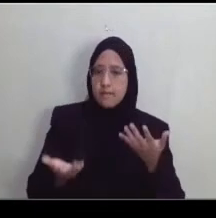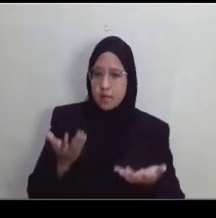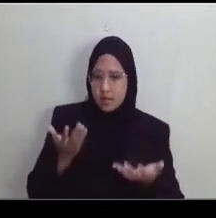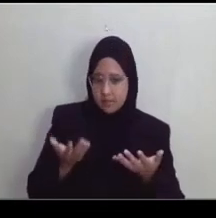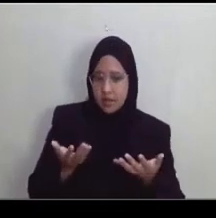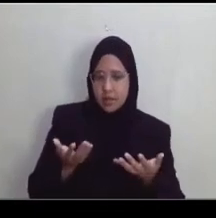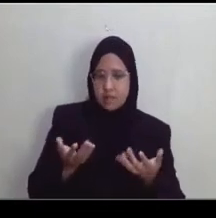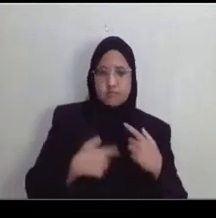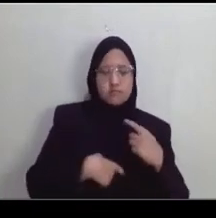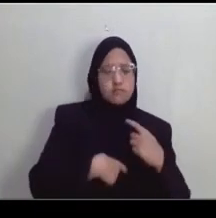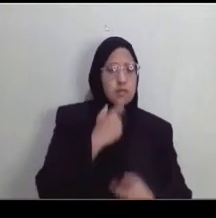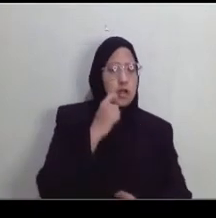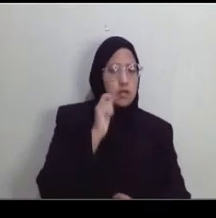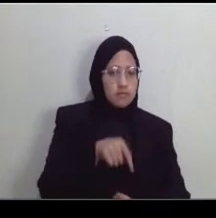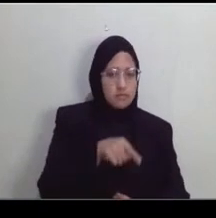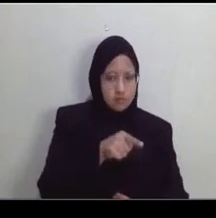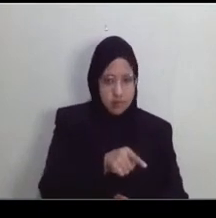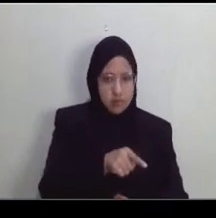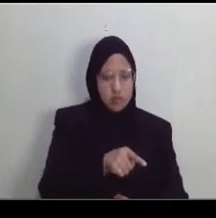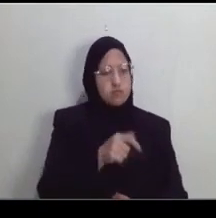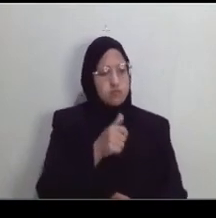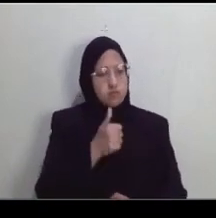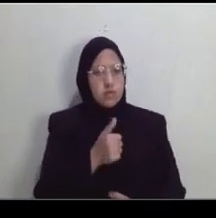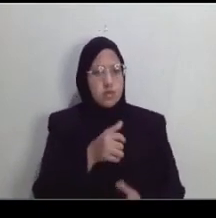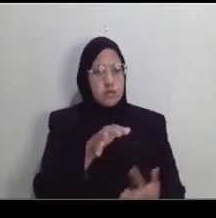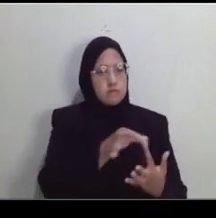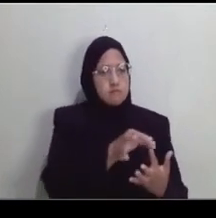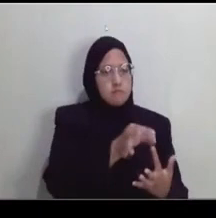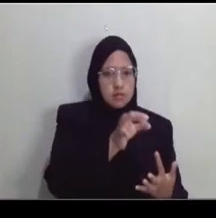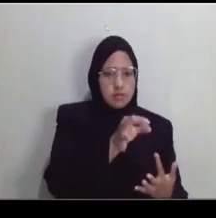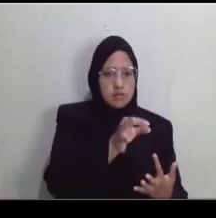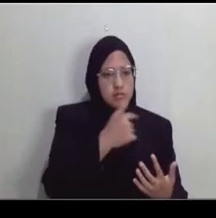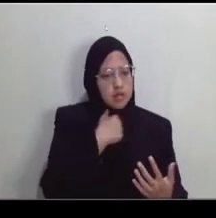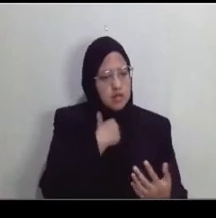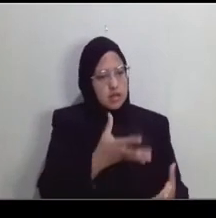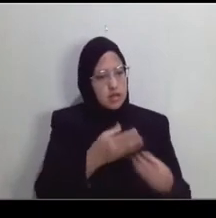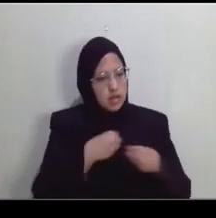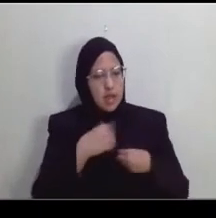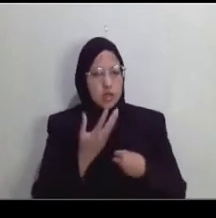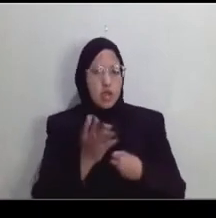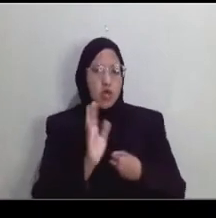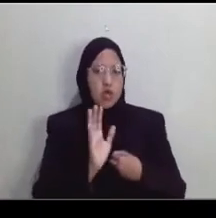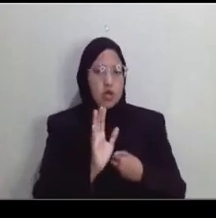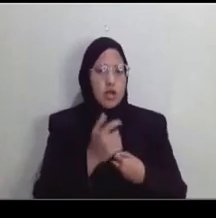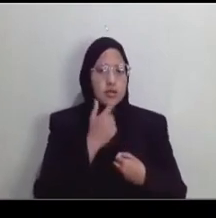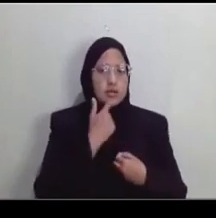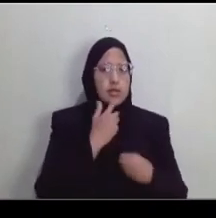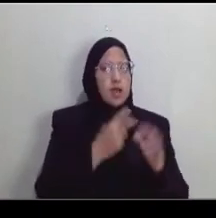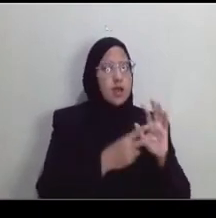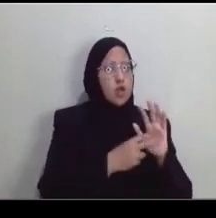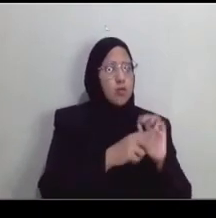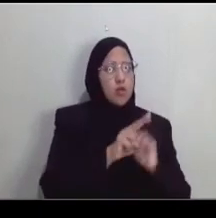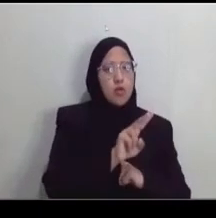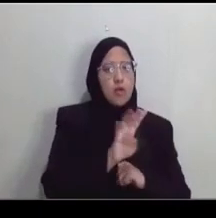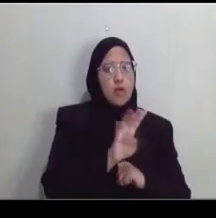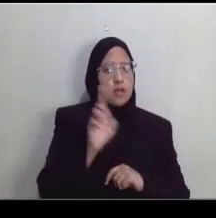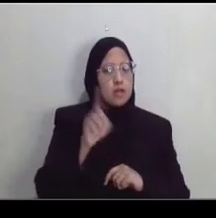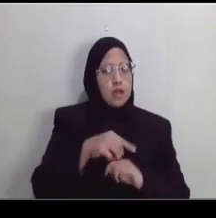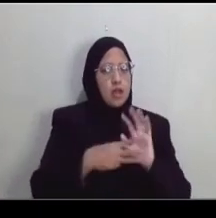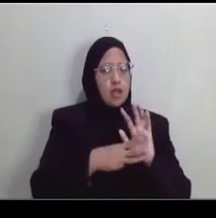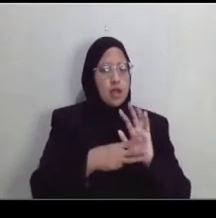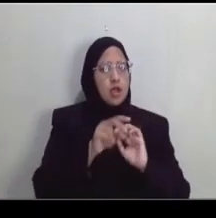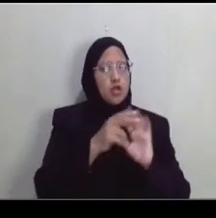sikap tindak dapat menerima putusan majelis kehormatan nomor 2 garis mir mkmk Gar Mir l garis